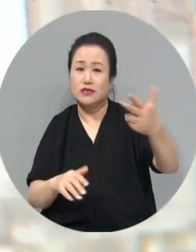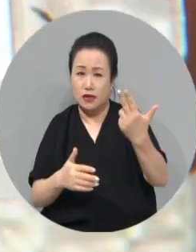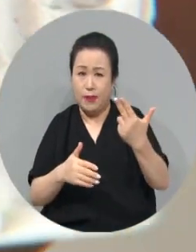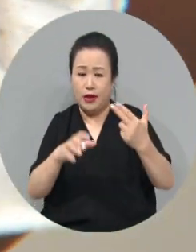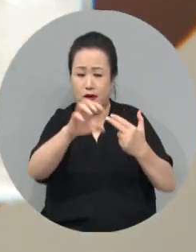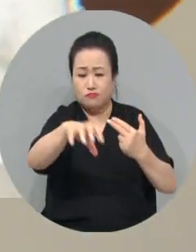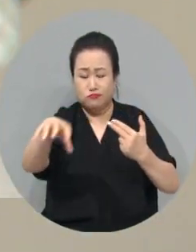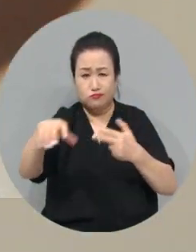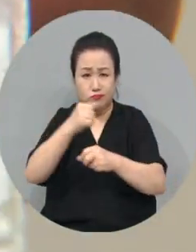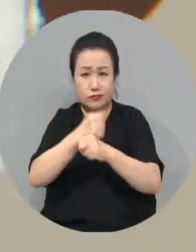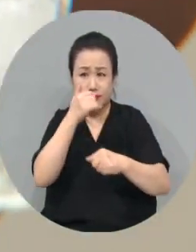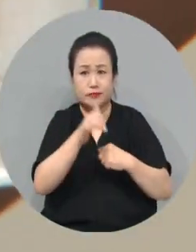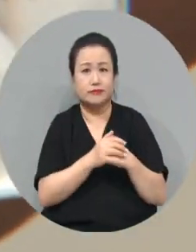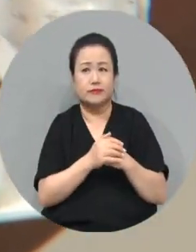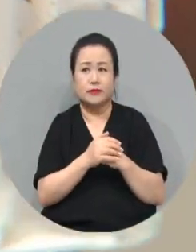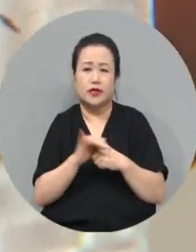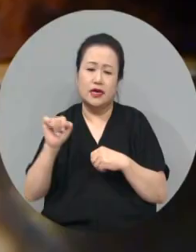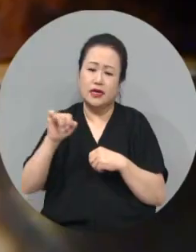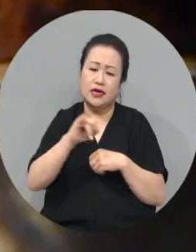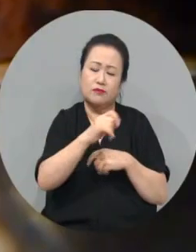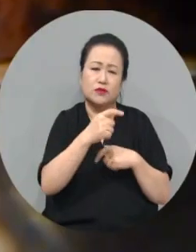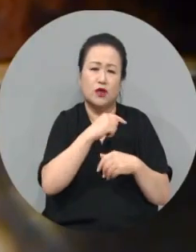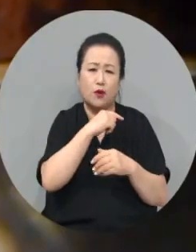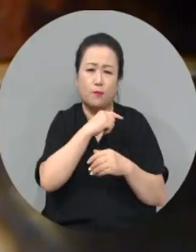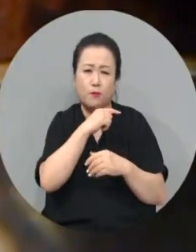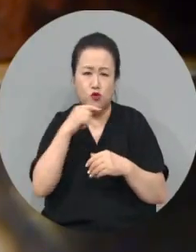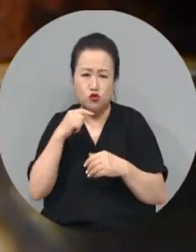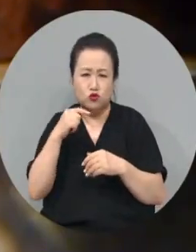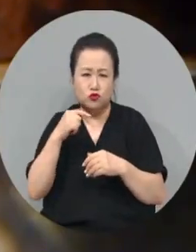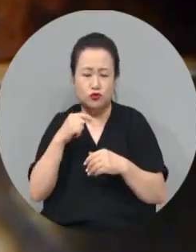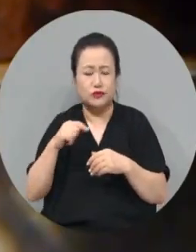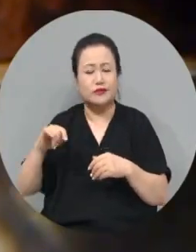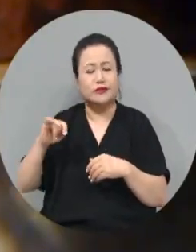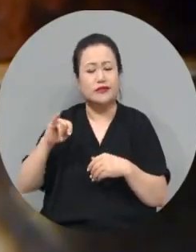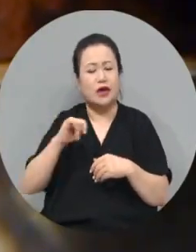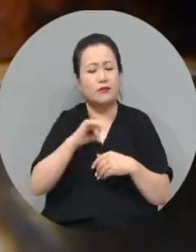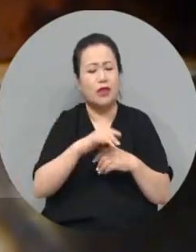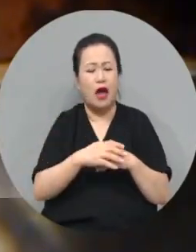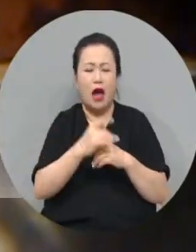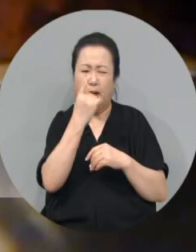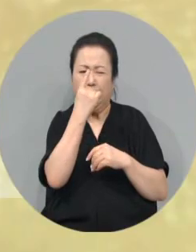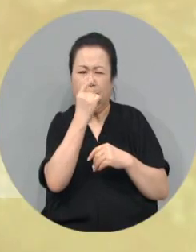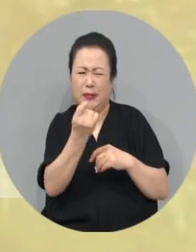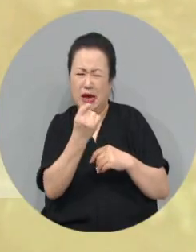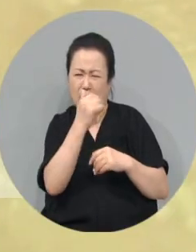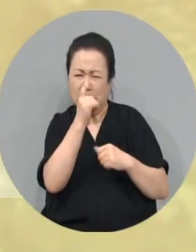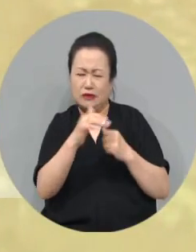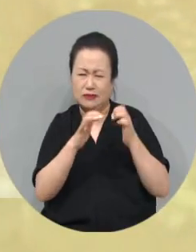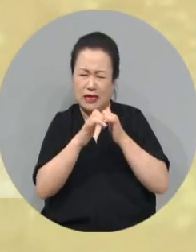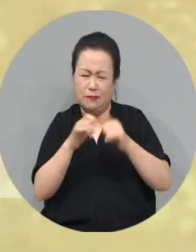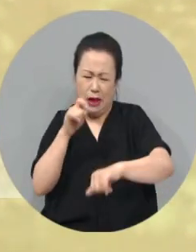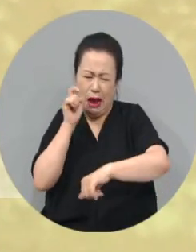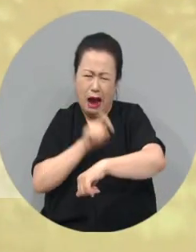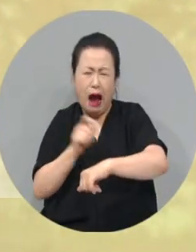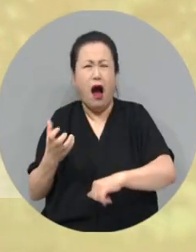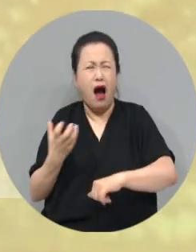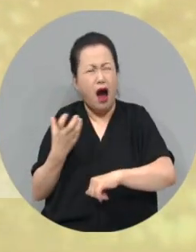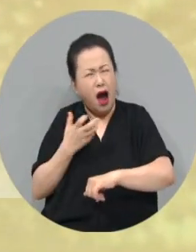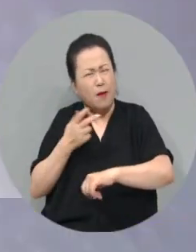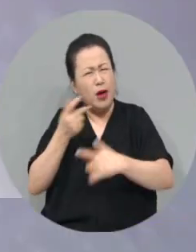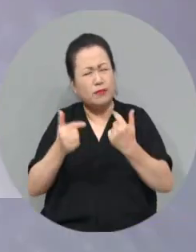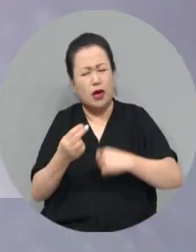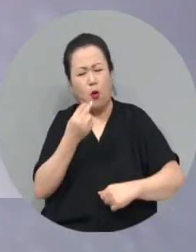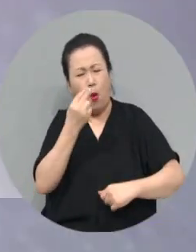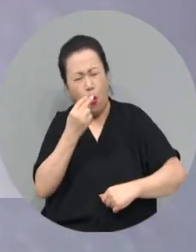개가 설치됩니다. 이 개미들은 붉은 불개미로 꼬리 쪽에 날카로운 침이 있어 사람에게 강한 통증은 물론